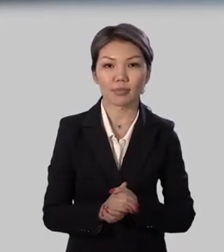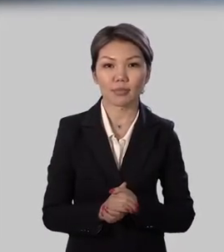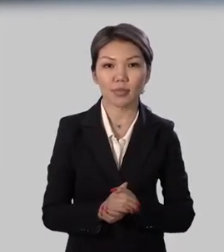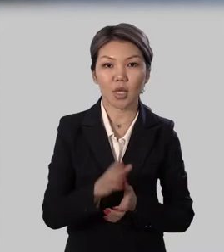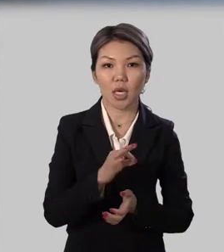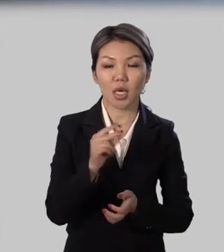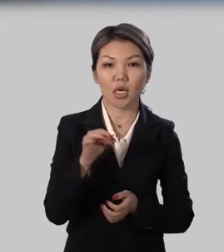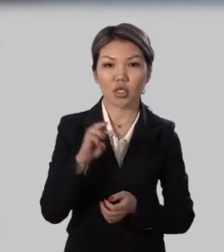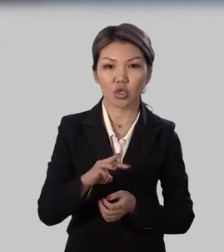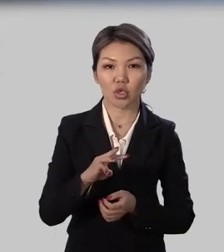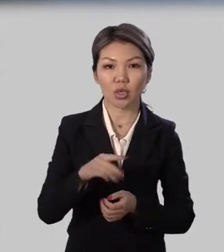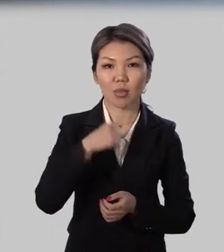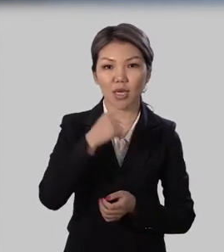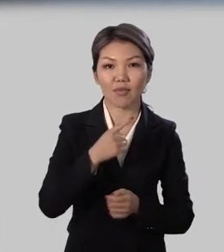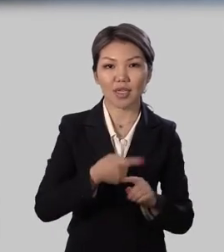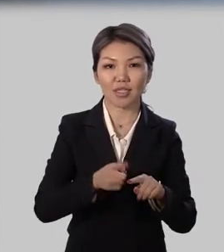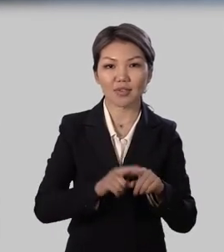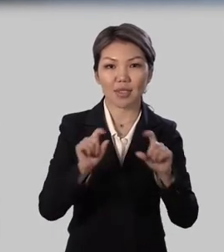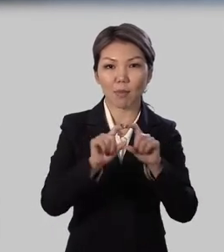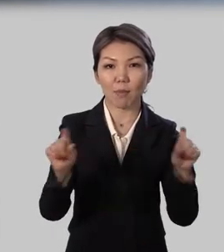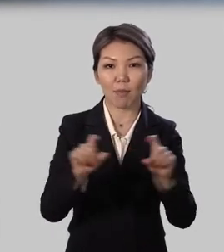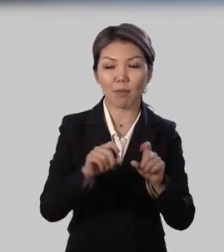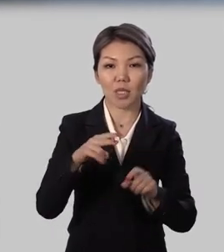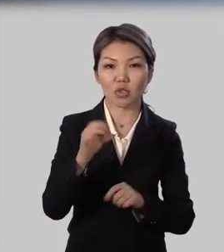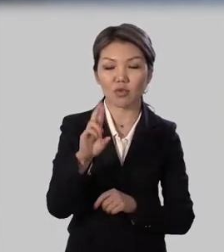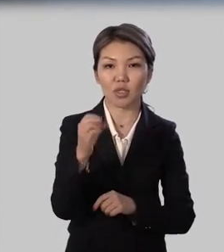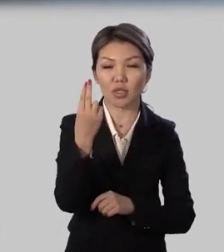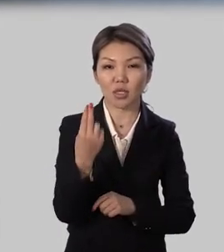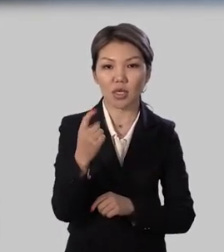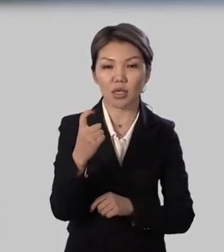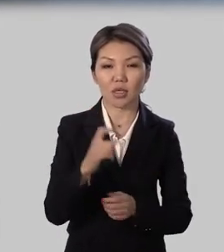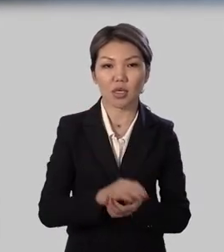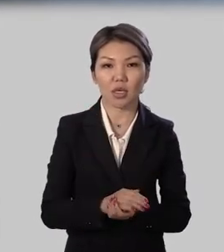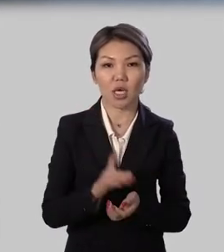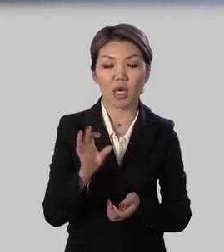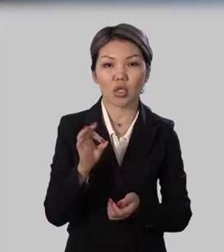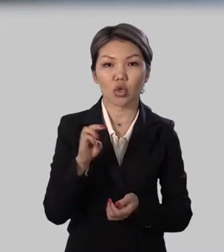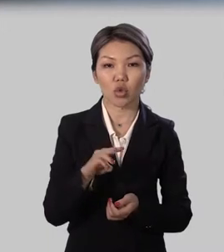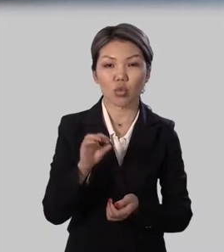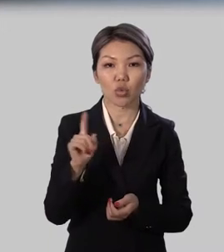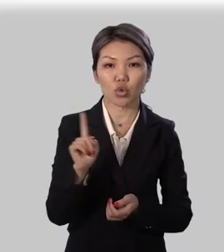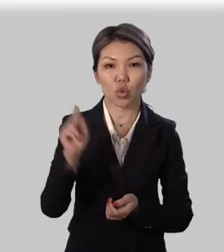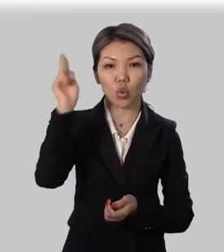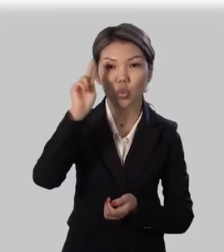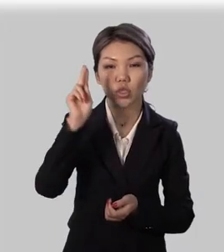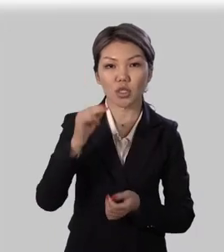чем говорится пословица о том что учиться пригодится